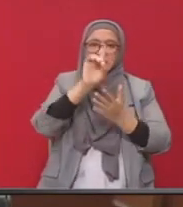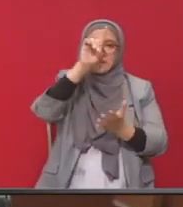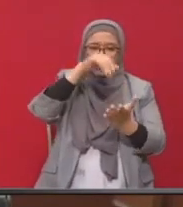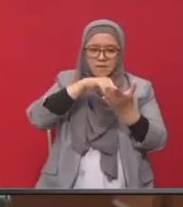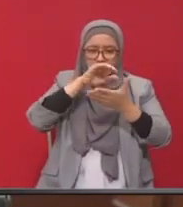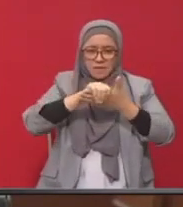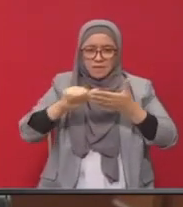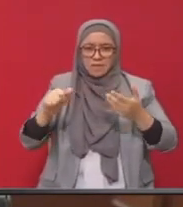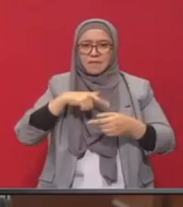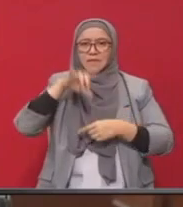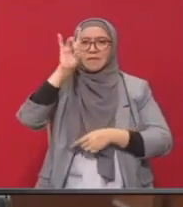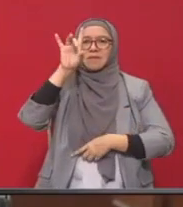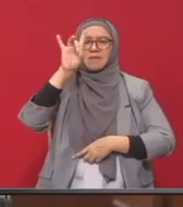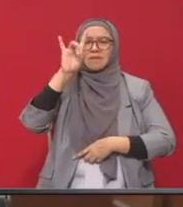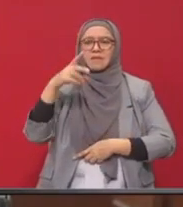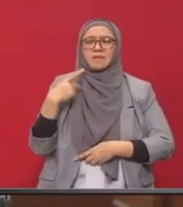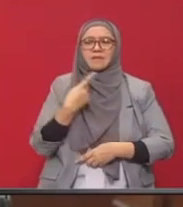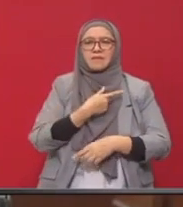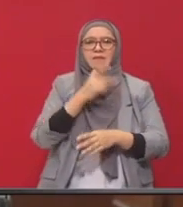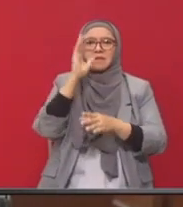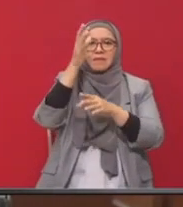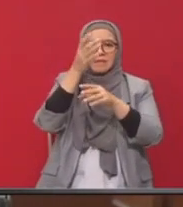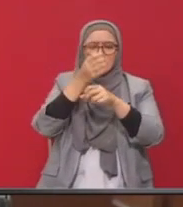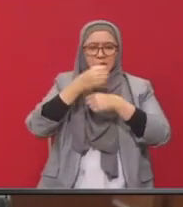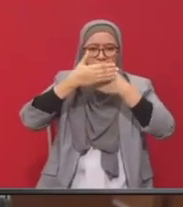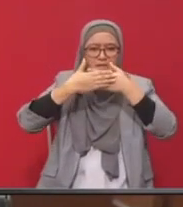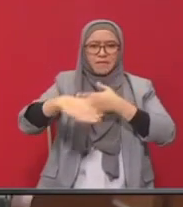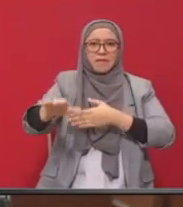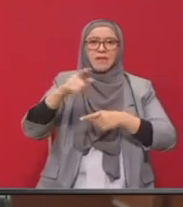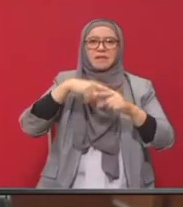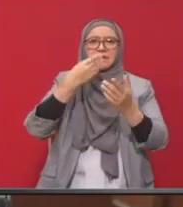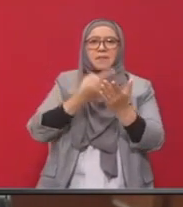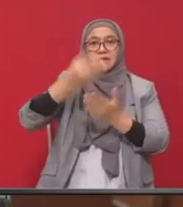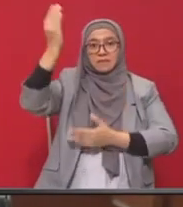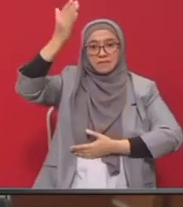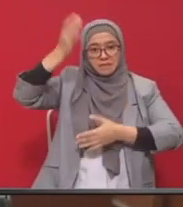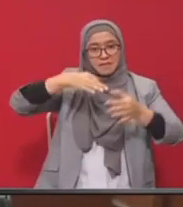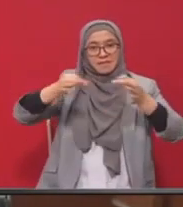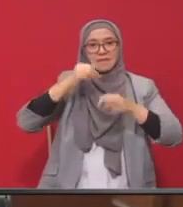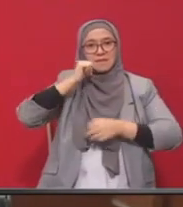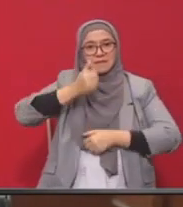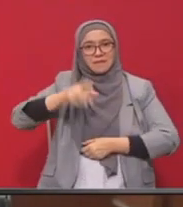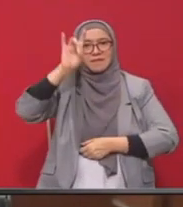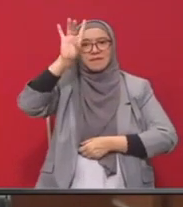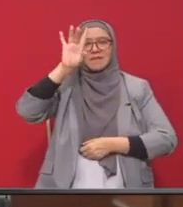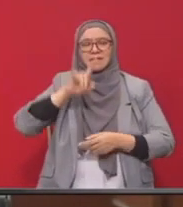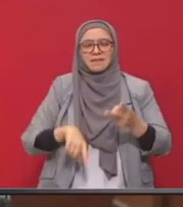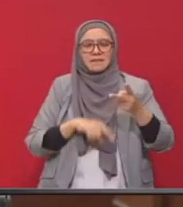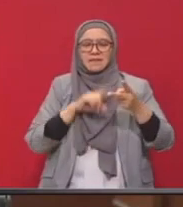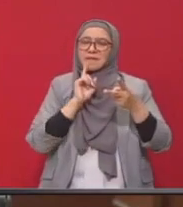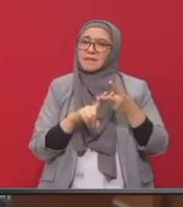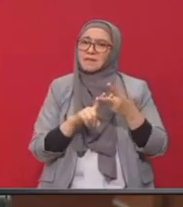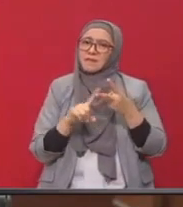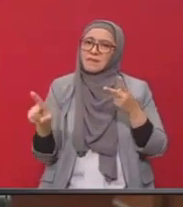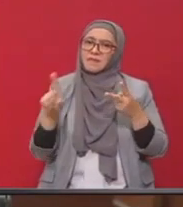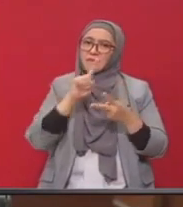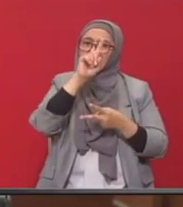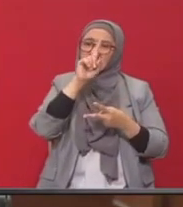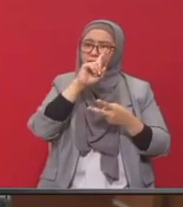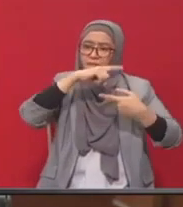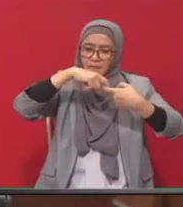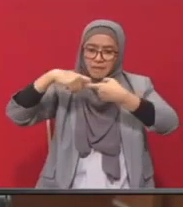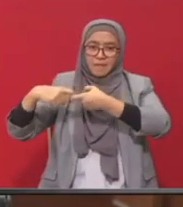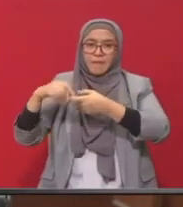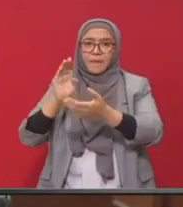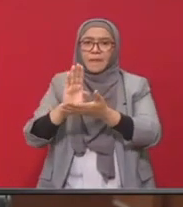dapat maklumat nanti sosok fasbelt bentangan bajso Insyaallah berkaitan dengan bantuan yang diberikan